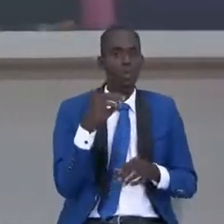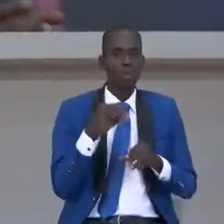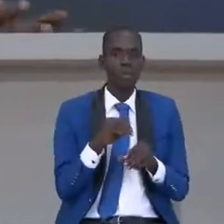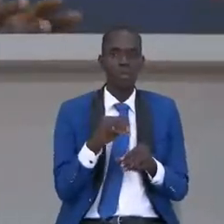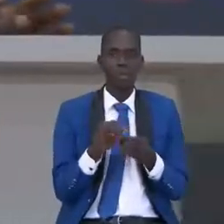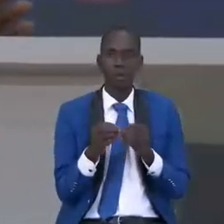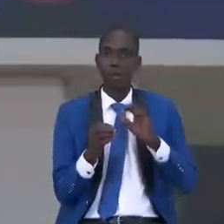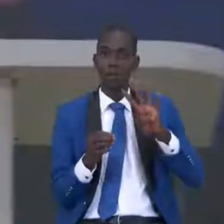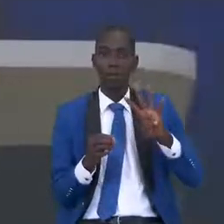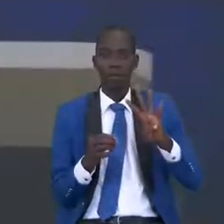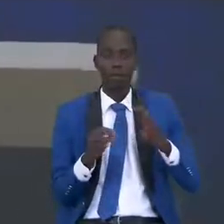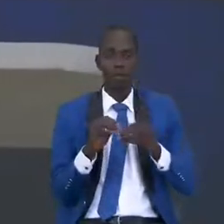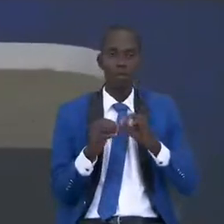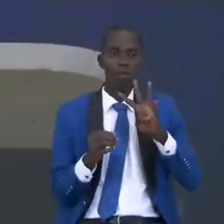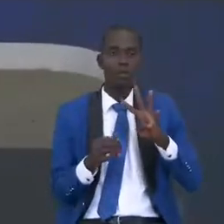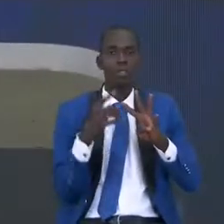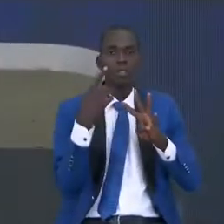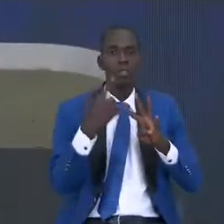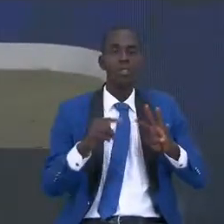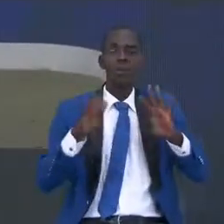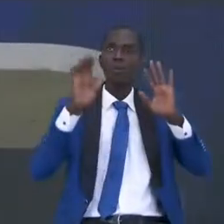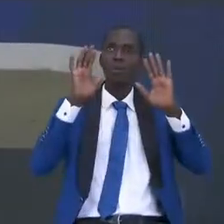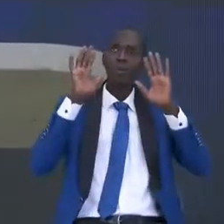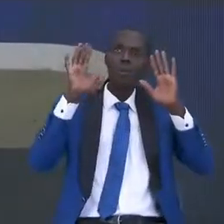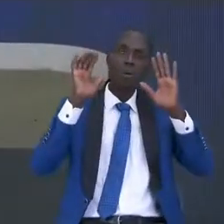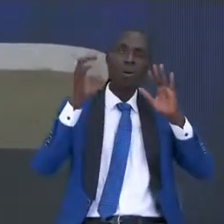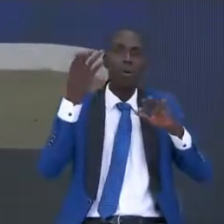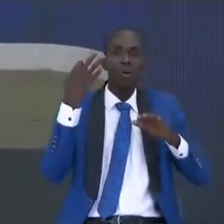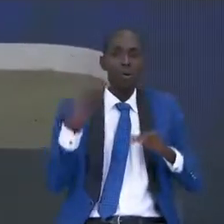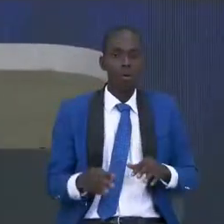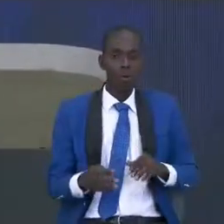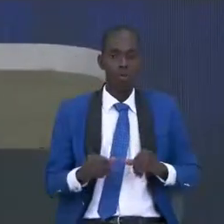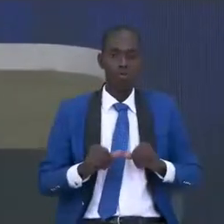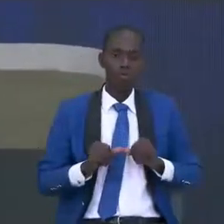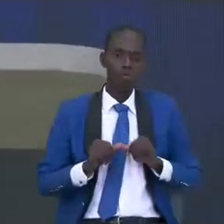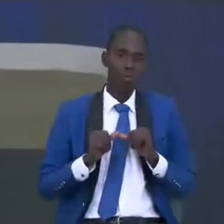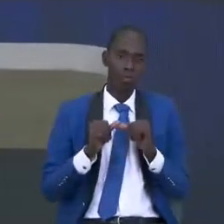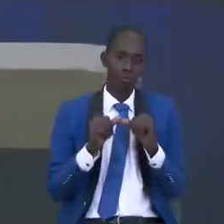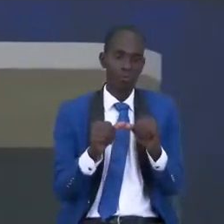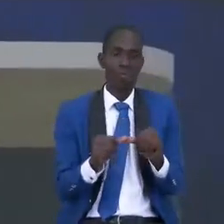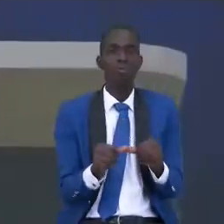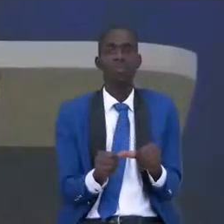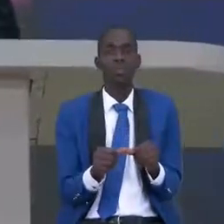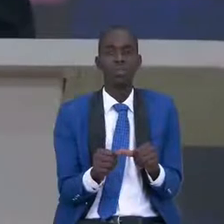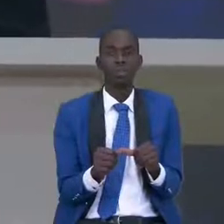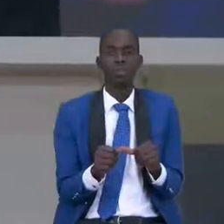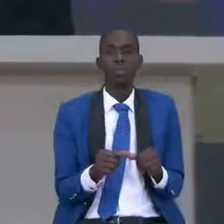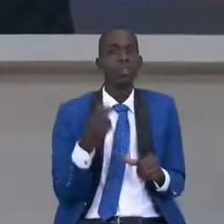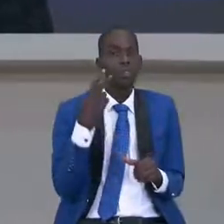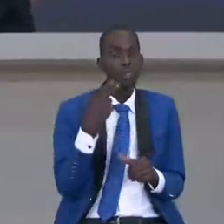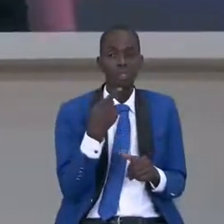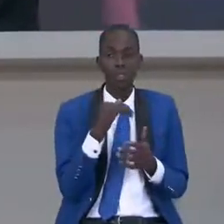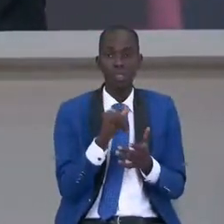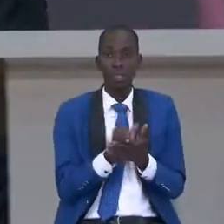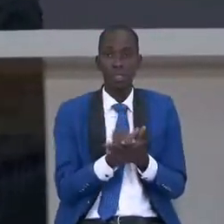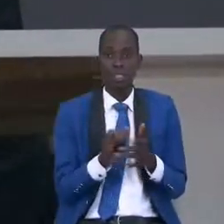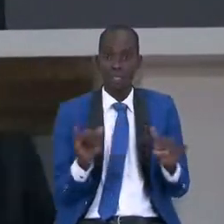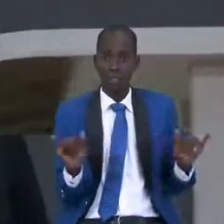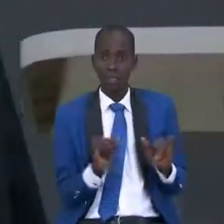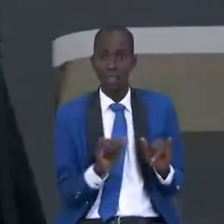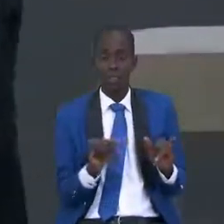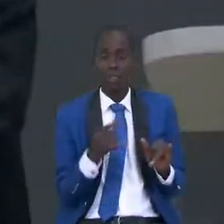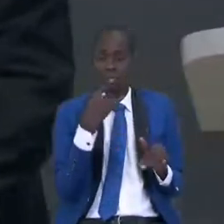Quatrième élément, le prodige de la fermeté. Le prodige de la fermeté. On dit l'homme est